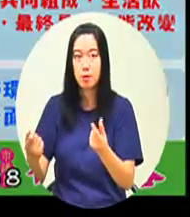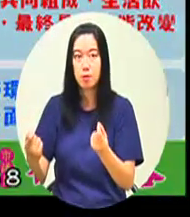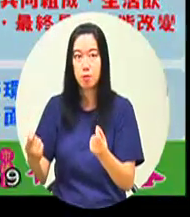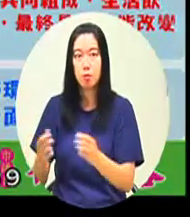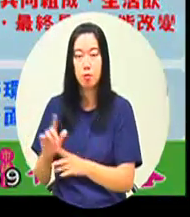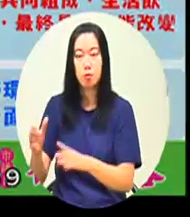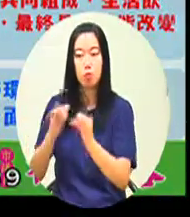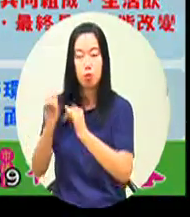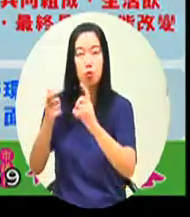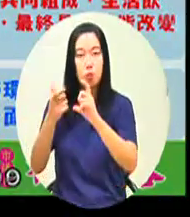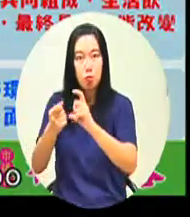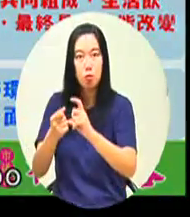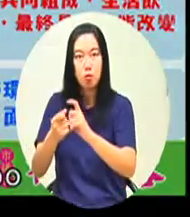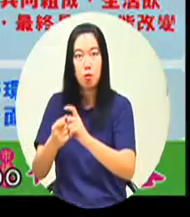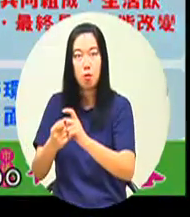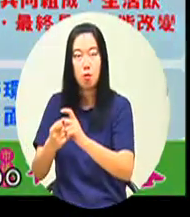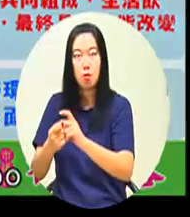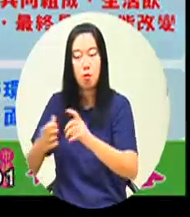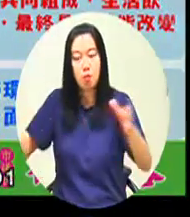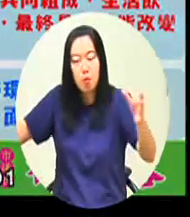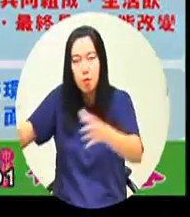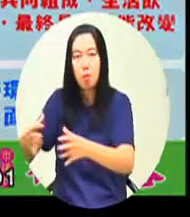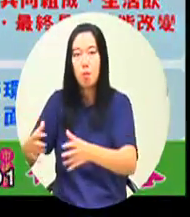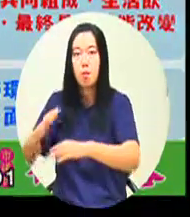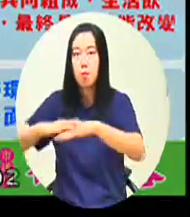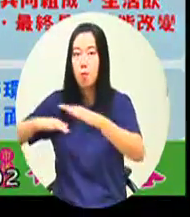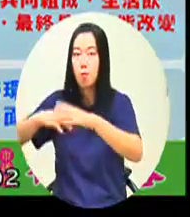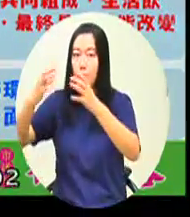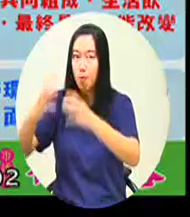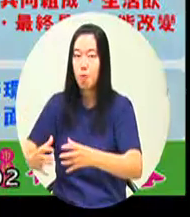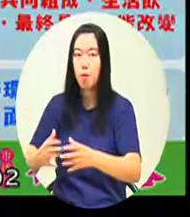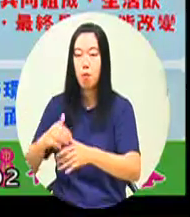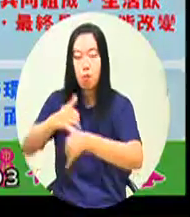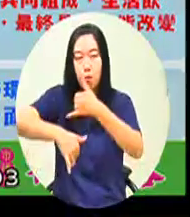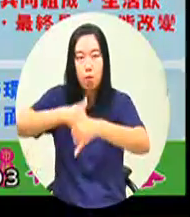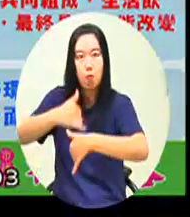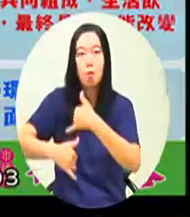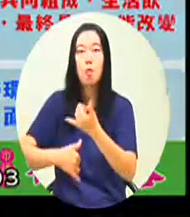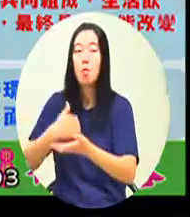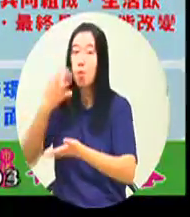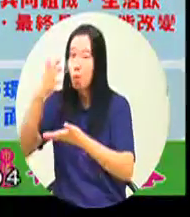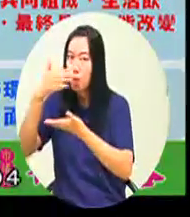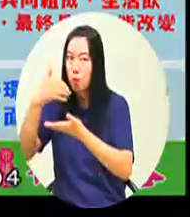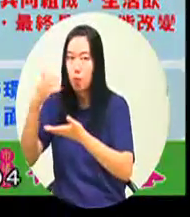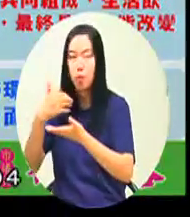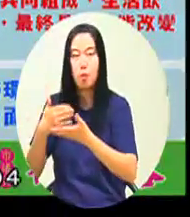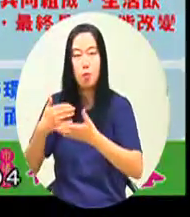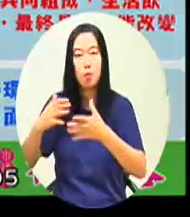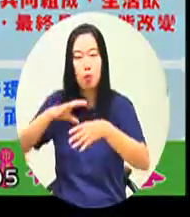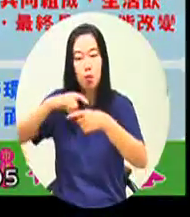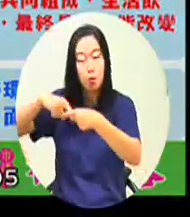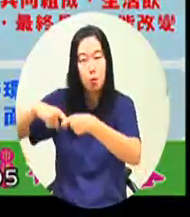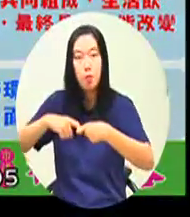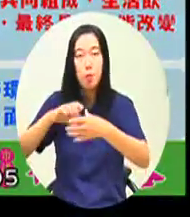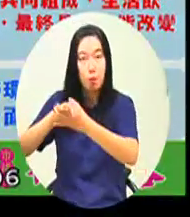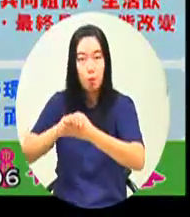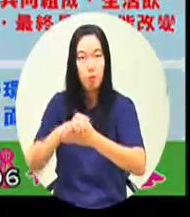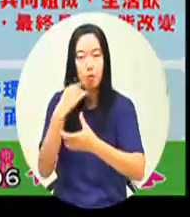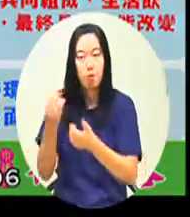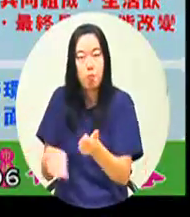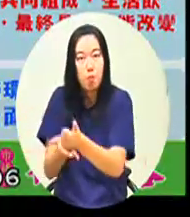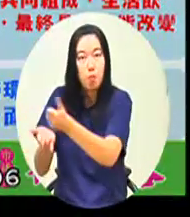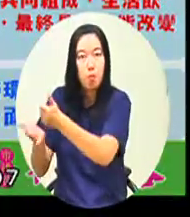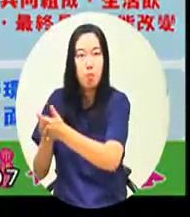区共同组成生活饮食伙伴联盟，他也在尽量，他就去鼓励家